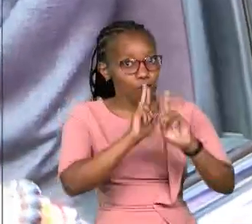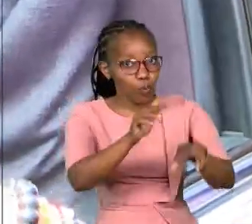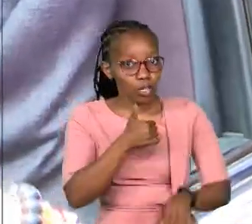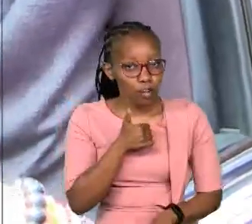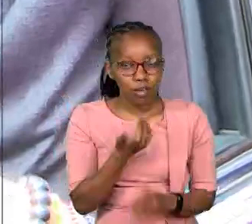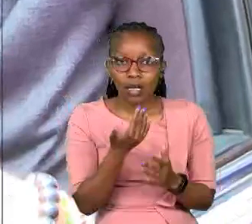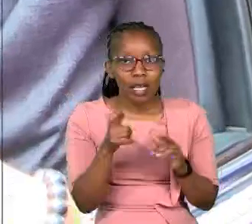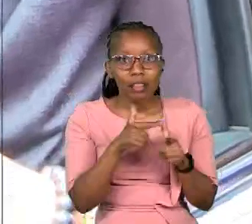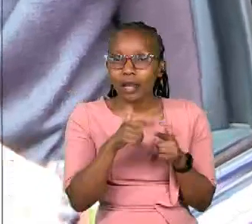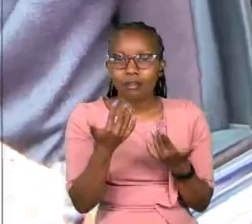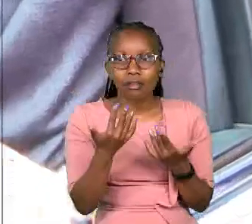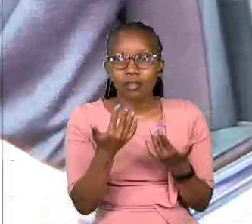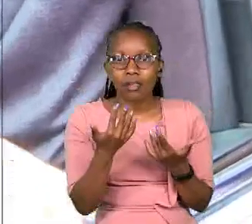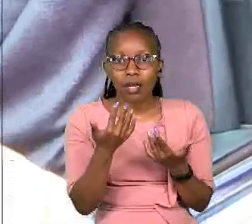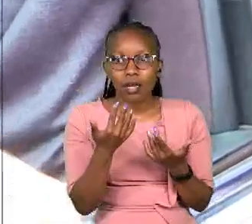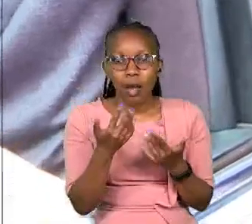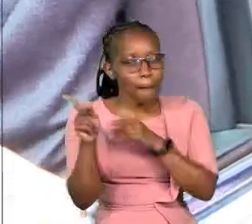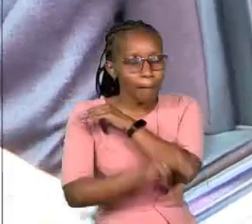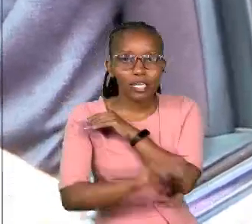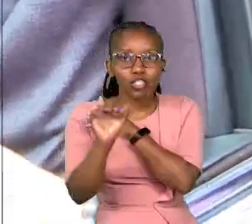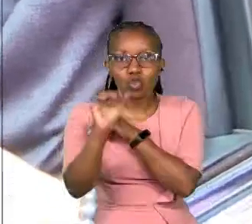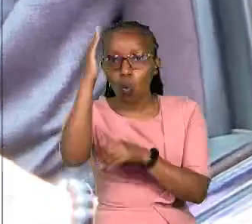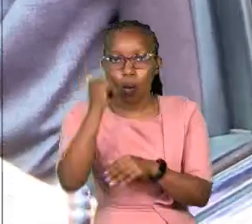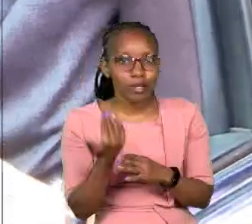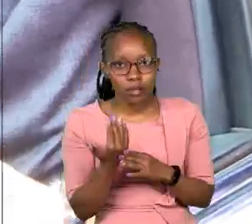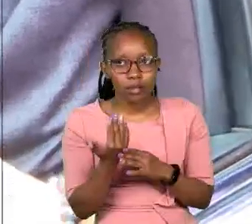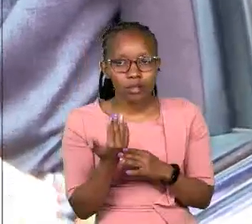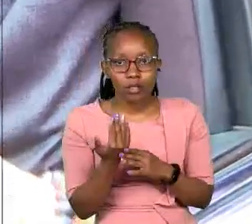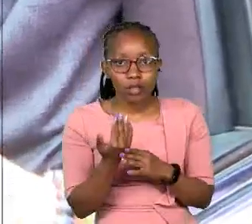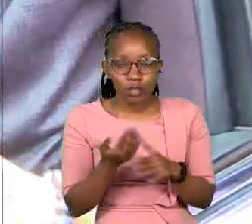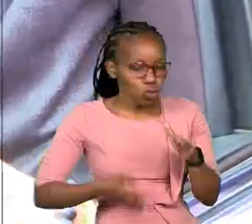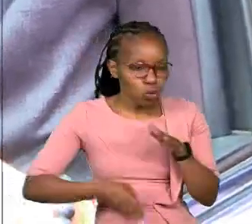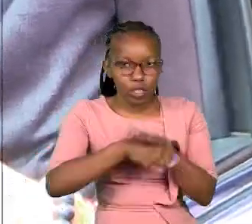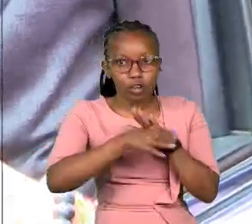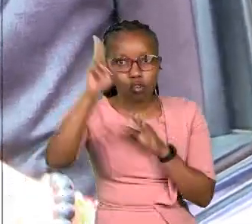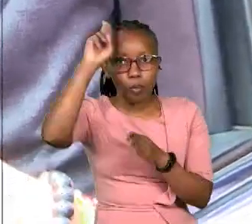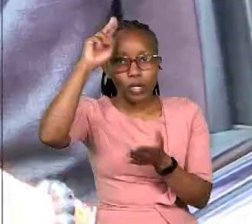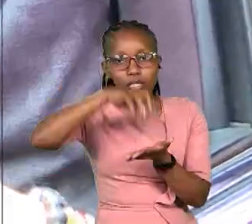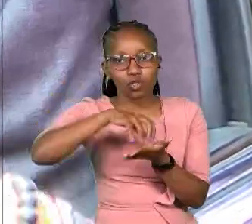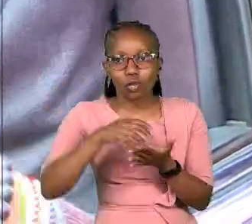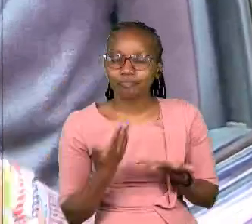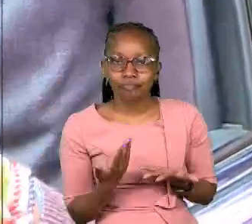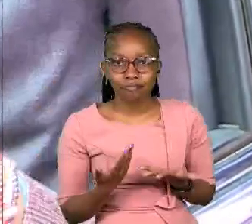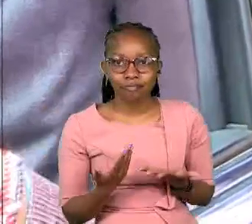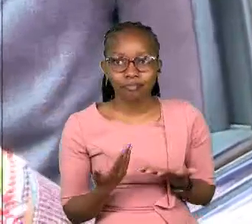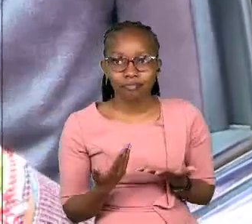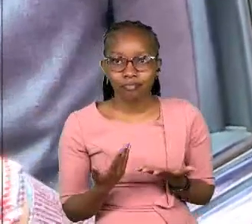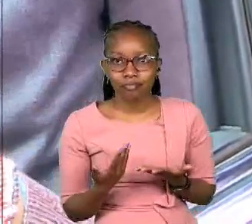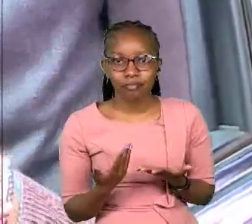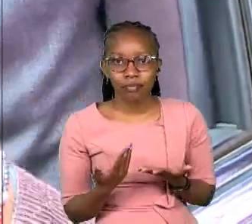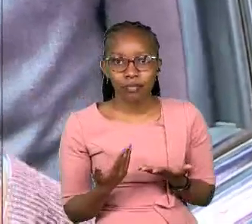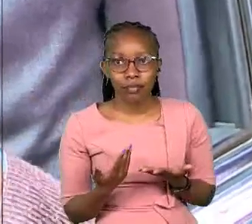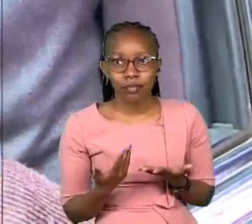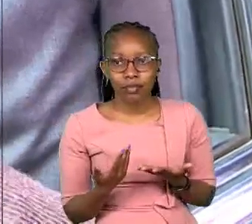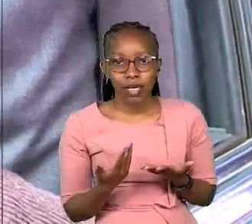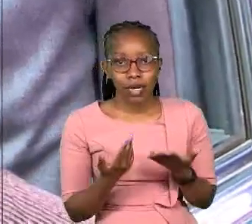nini hawakumchukulia hatua, wamuondoe katika kikosi, wampeleke mahali, kama anaenda matibabu wampeleke. Kwa hivyo imefika hii kiwango